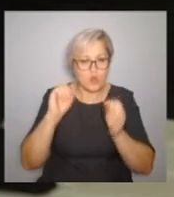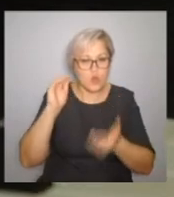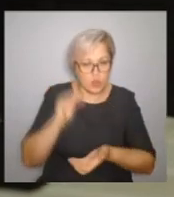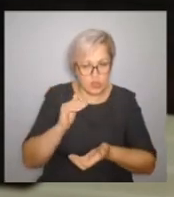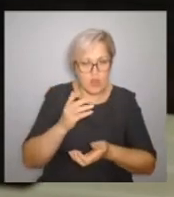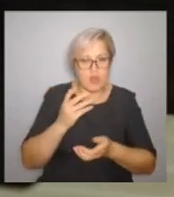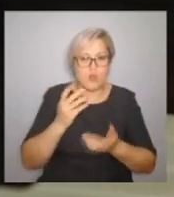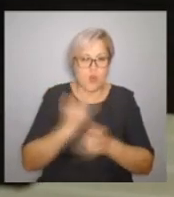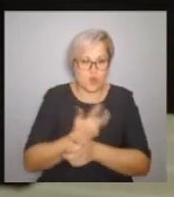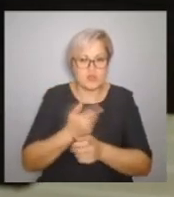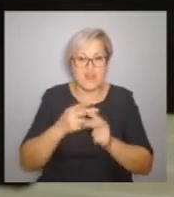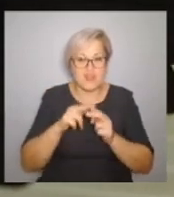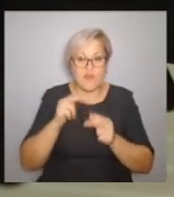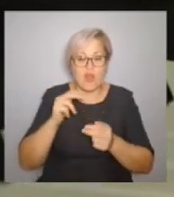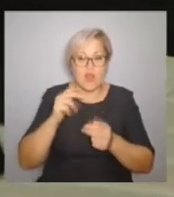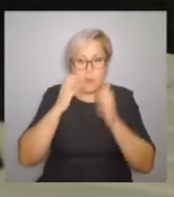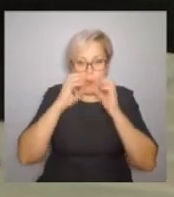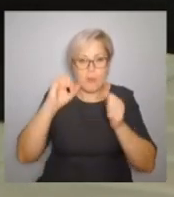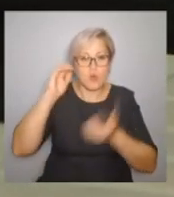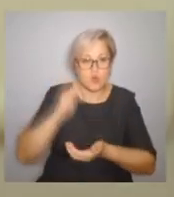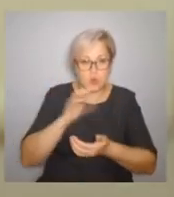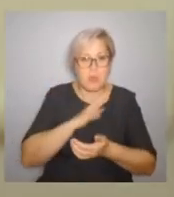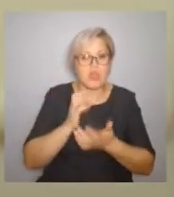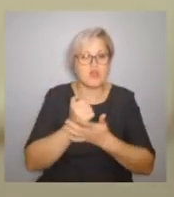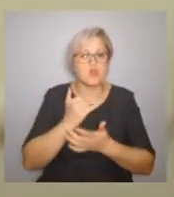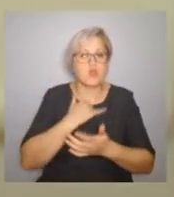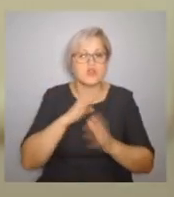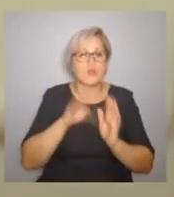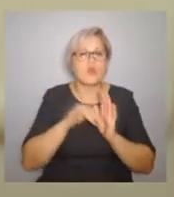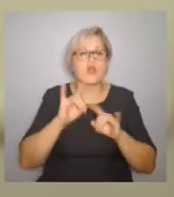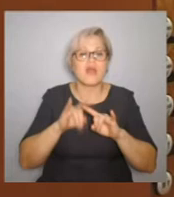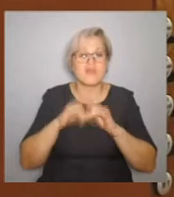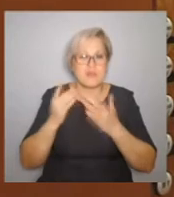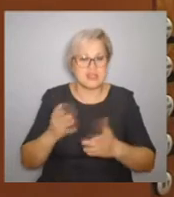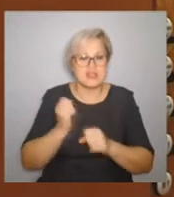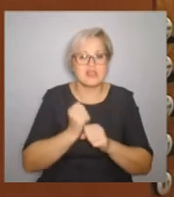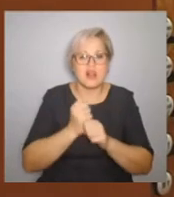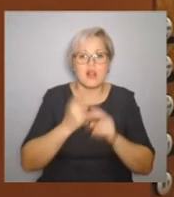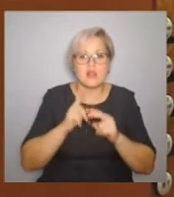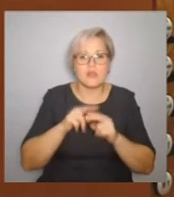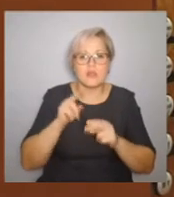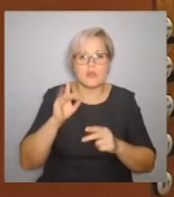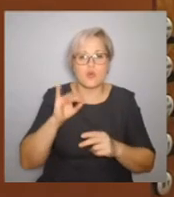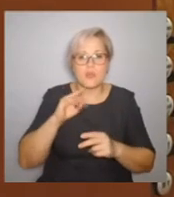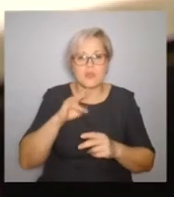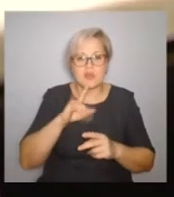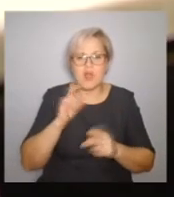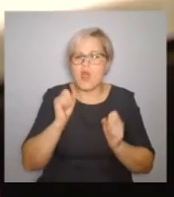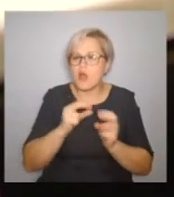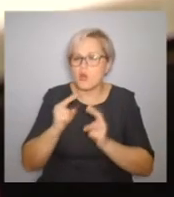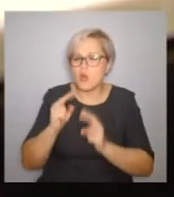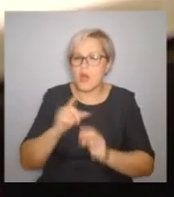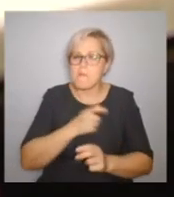пластиночками, которые сделаны из бивни мамонтенка. Кости этого мамонтенка найдены у нас